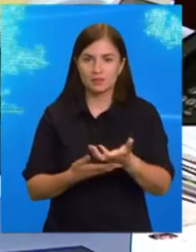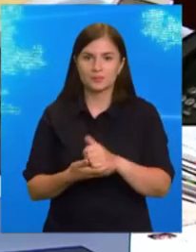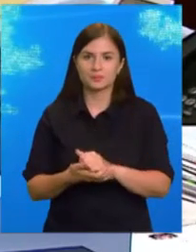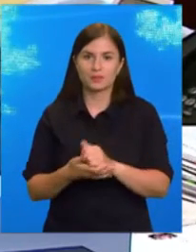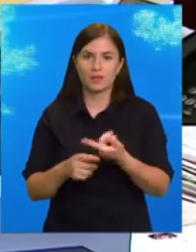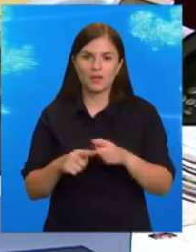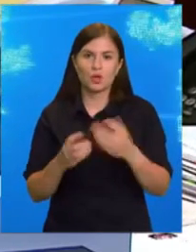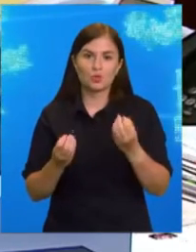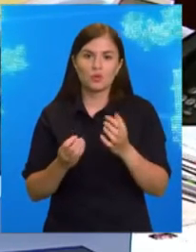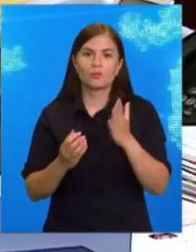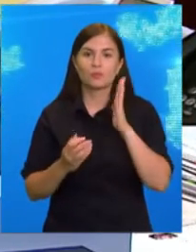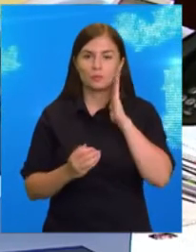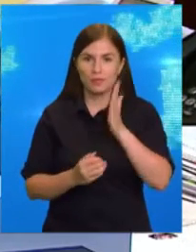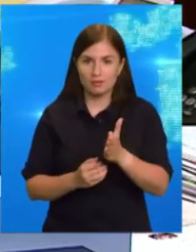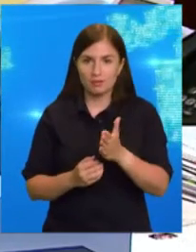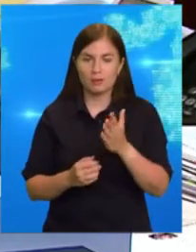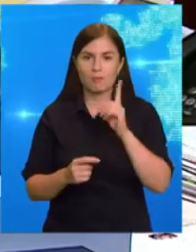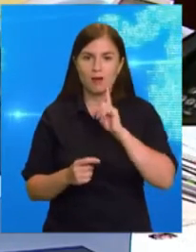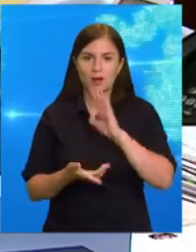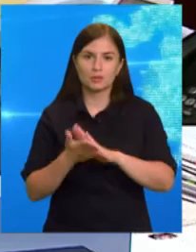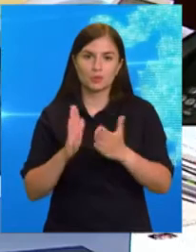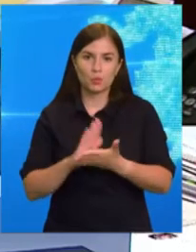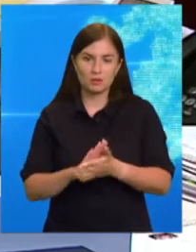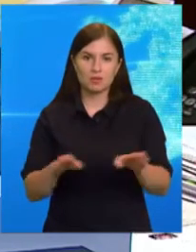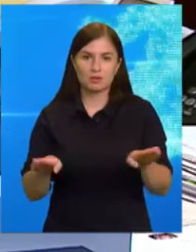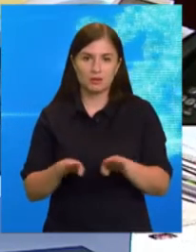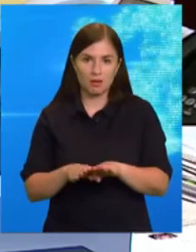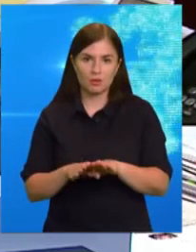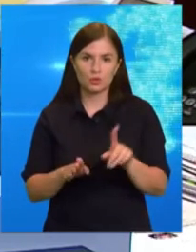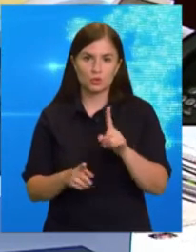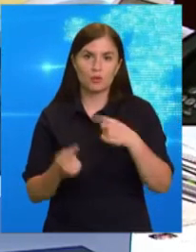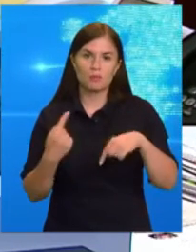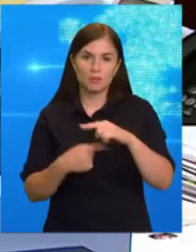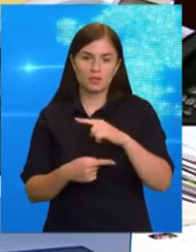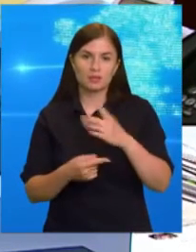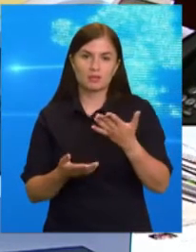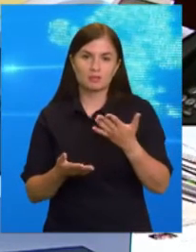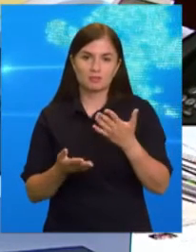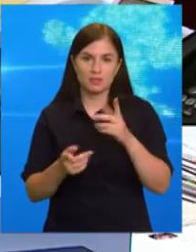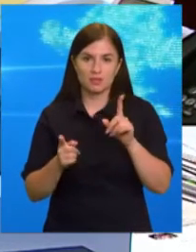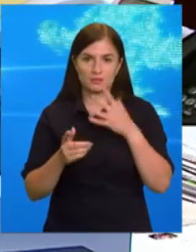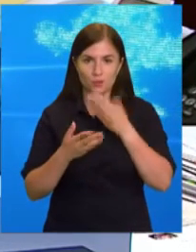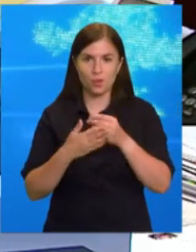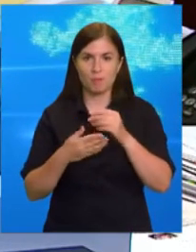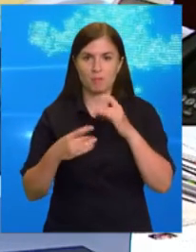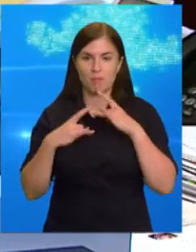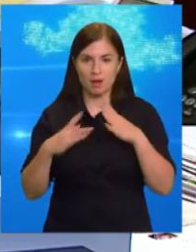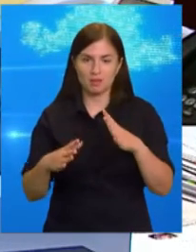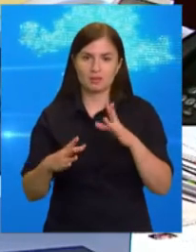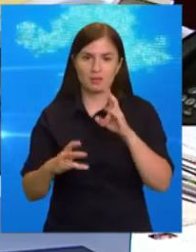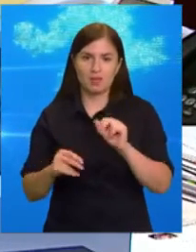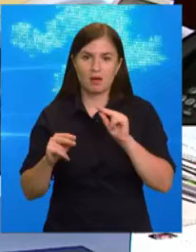еще впереди, пока ситуация складывается так, что вы встречаете свой праздник на рабочих местах,